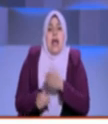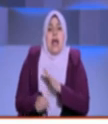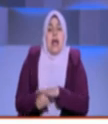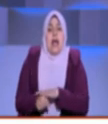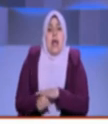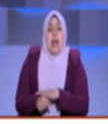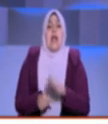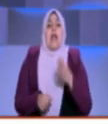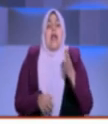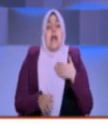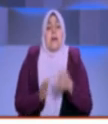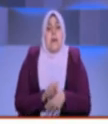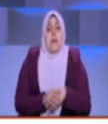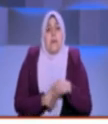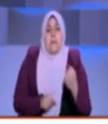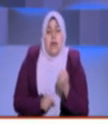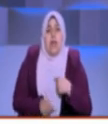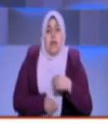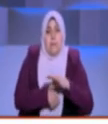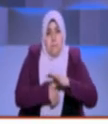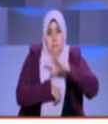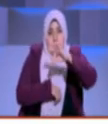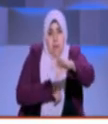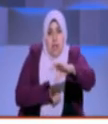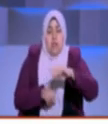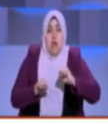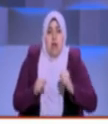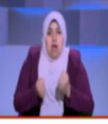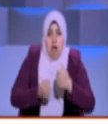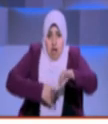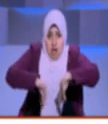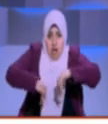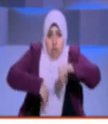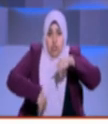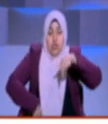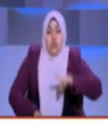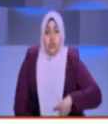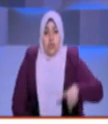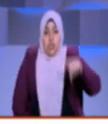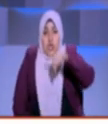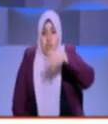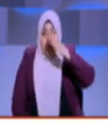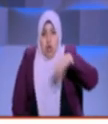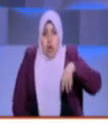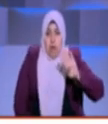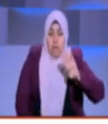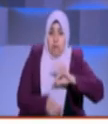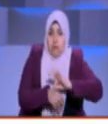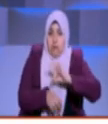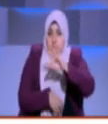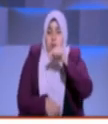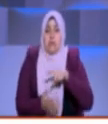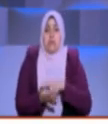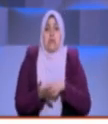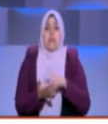إمكانية مد حالة الطوارئ إلى يوم 26 إبريل الذي أعلنته الحكومة، وبالطبع الأمر لا يسري إلا